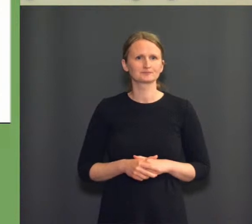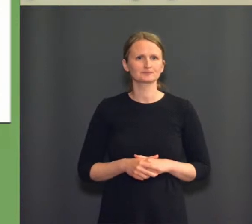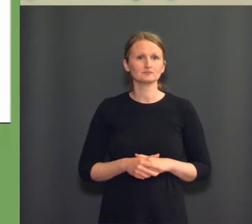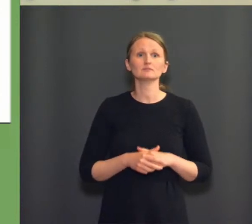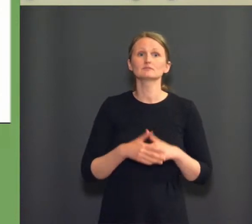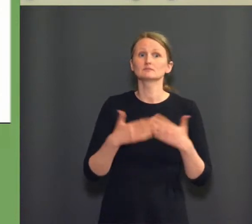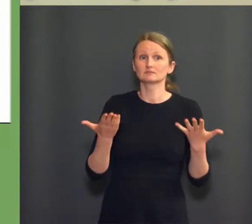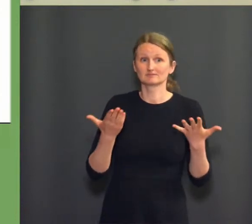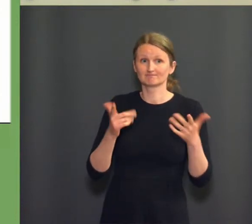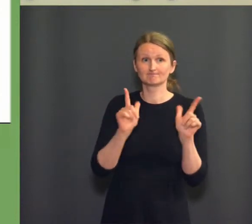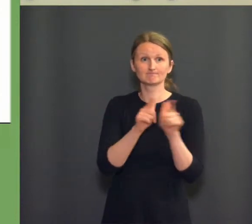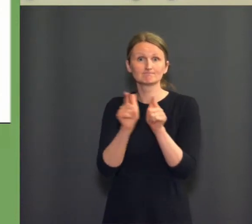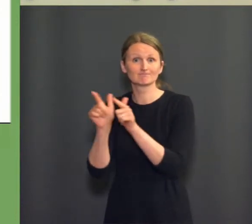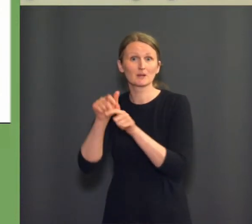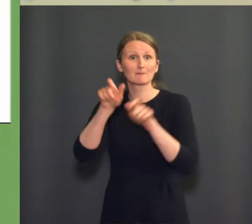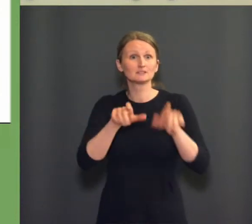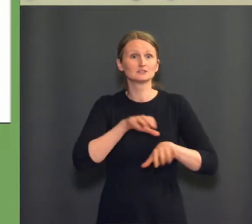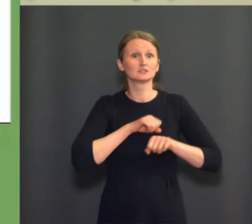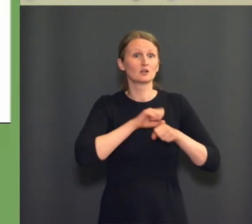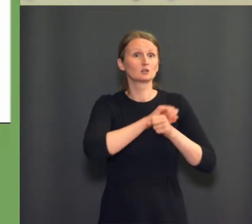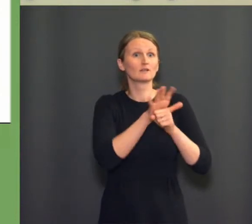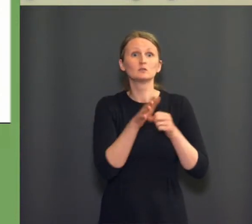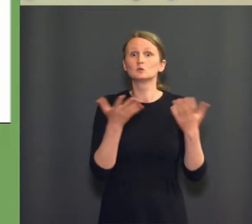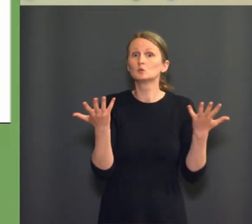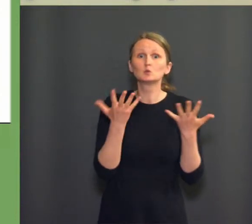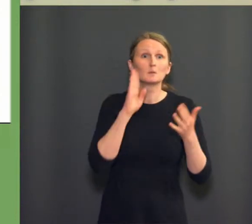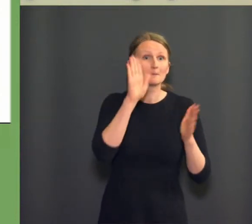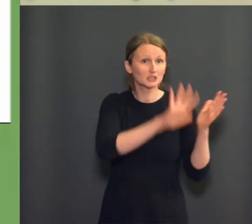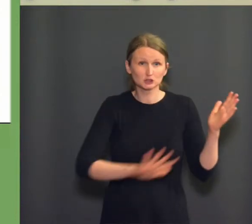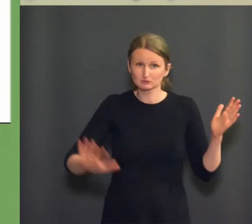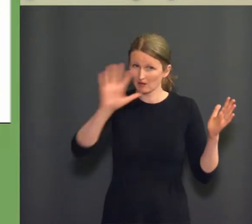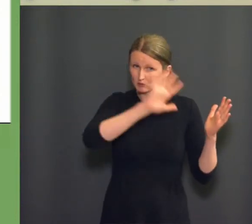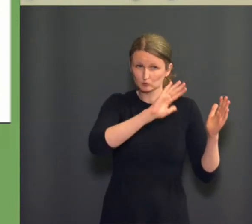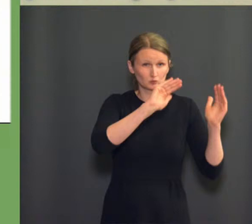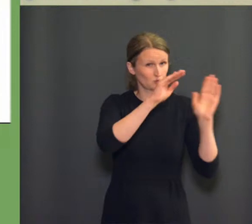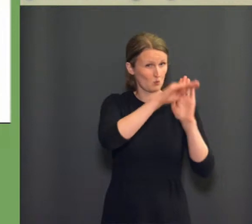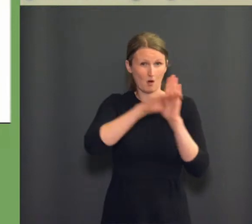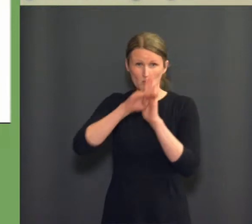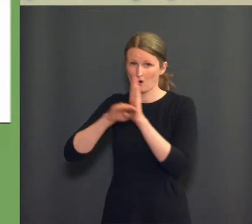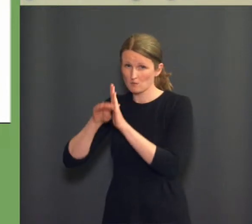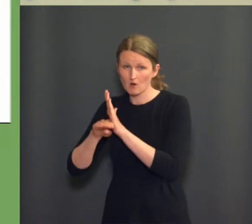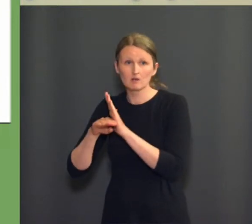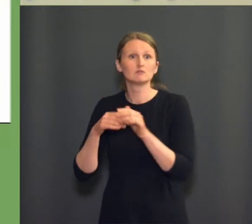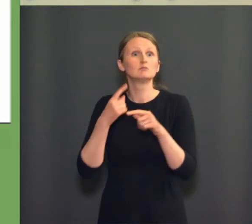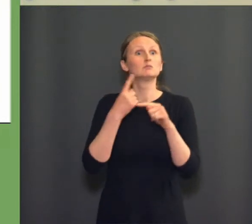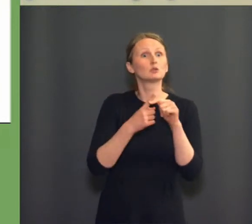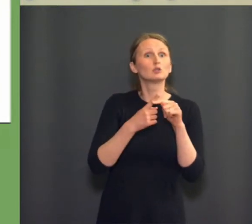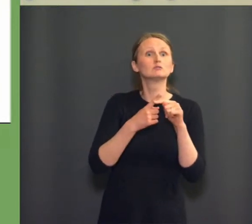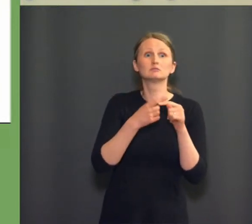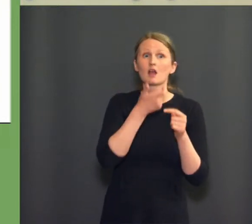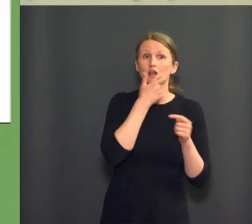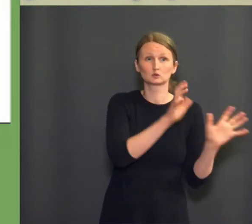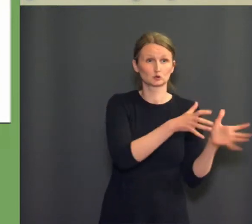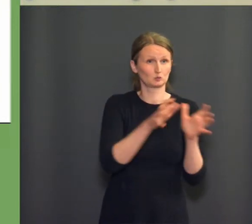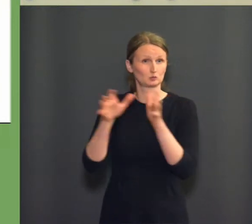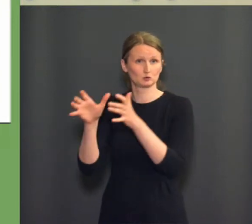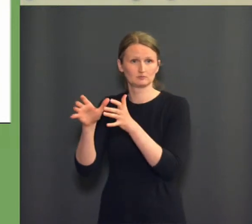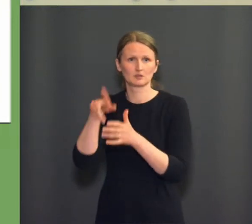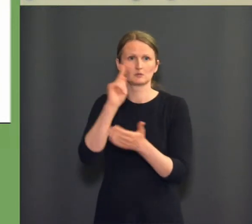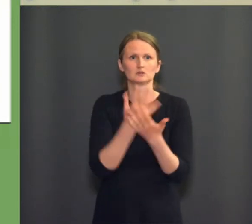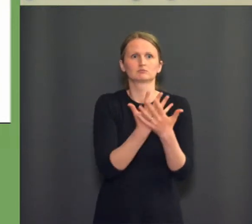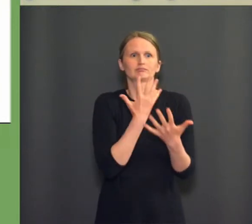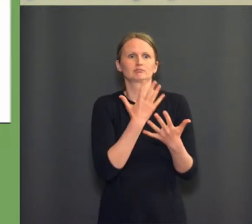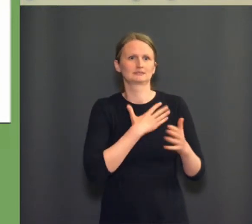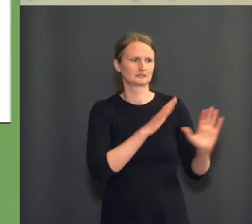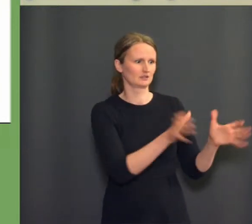manifeste dans tout le pays et dans tous les groupes d'âge. Elle est la plus forte chez les enfants et les adolescents avec moins 42 et